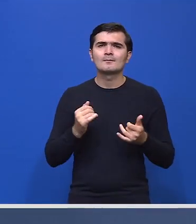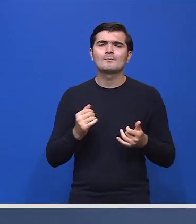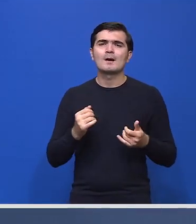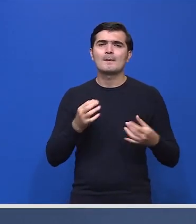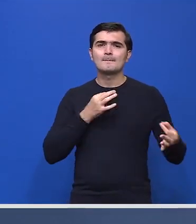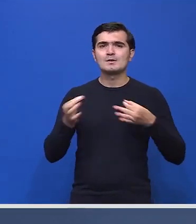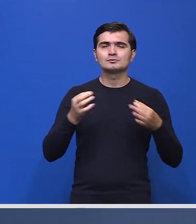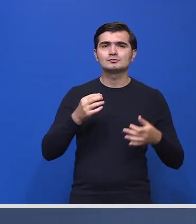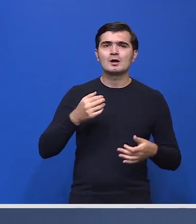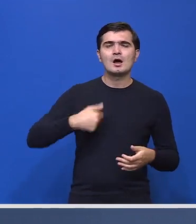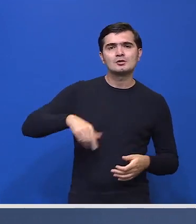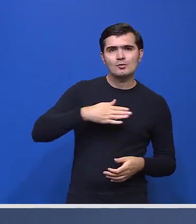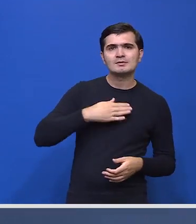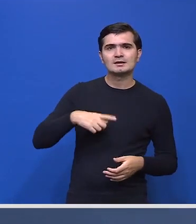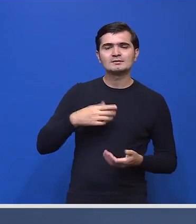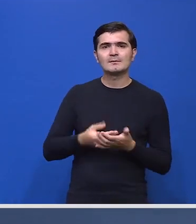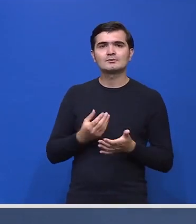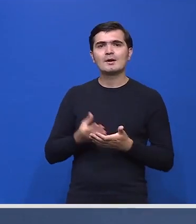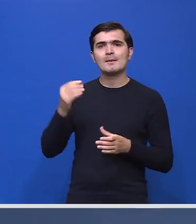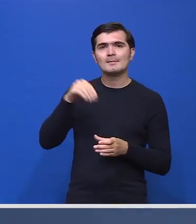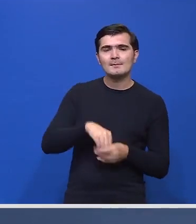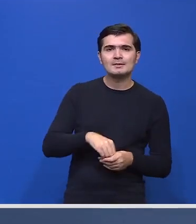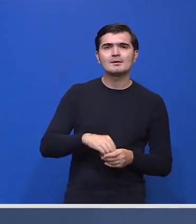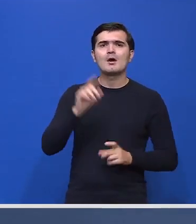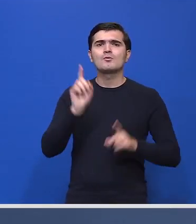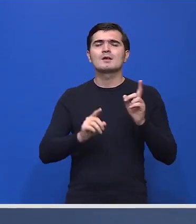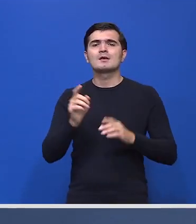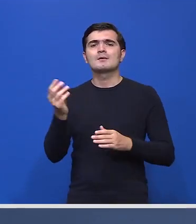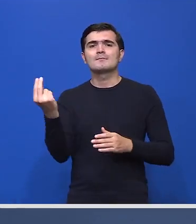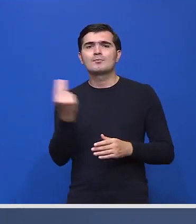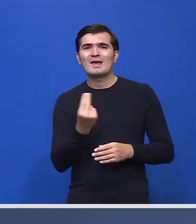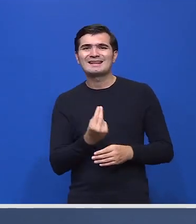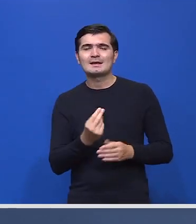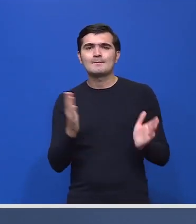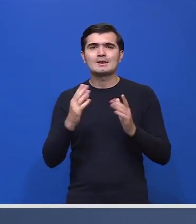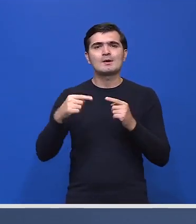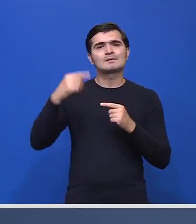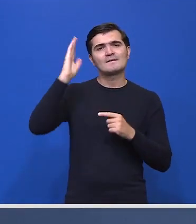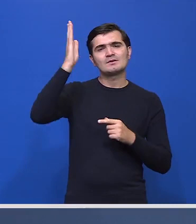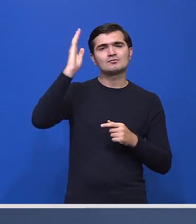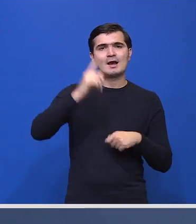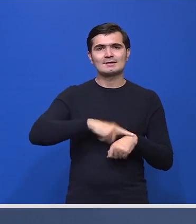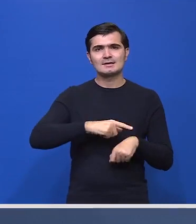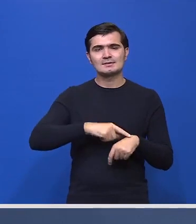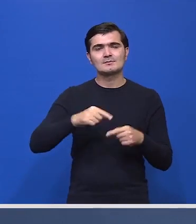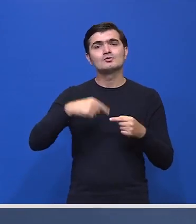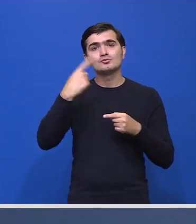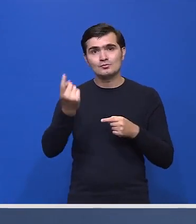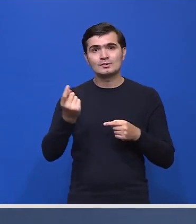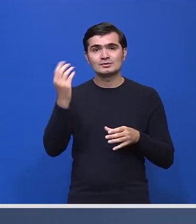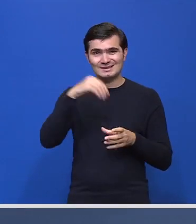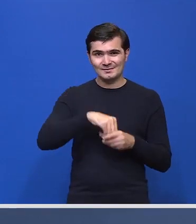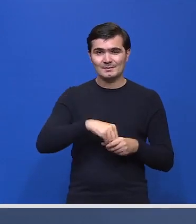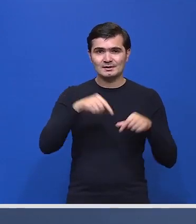măsură care privește implementarea unor proiecte în perioada viitoare de timp. După implementarea